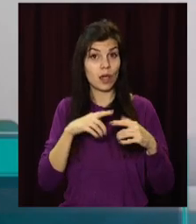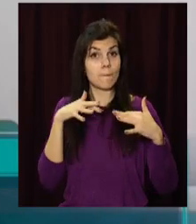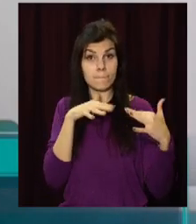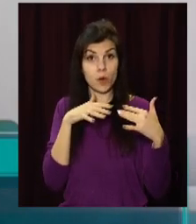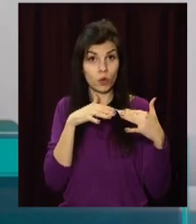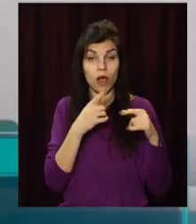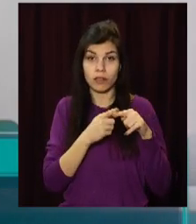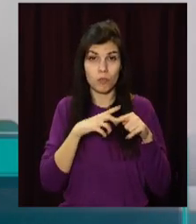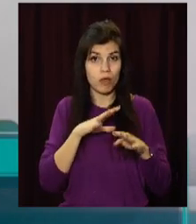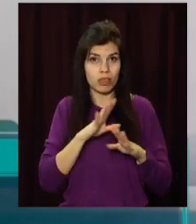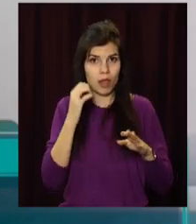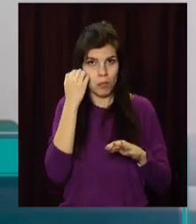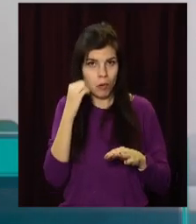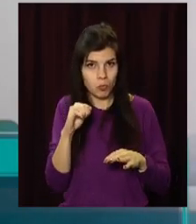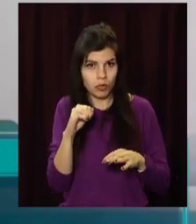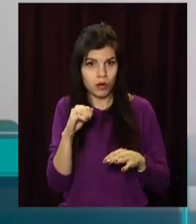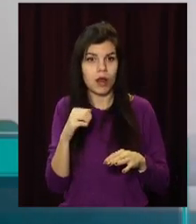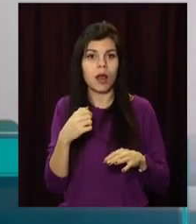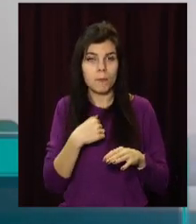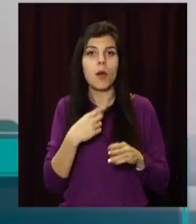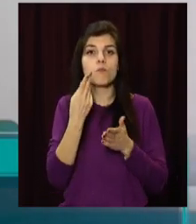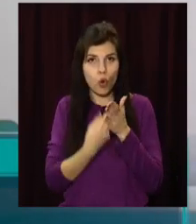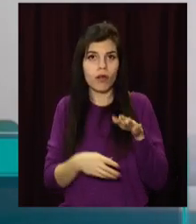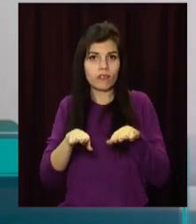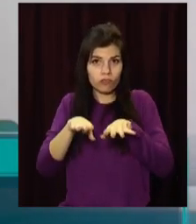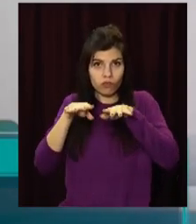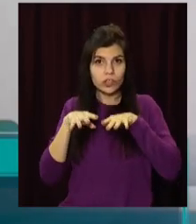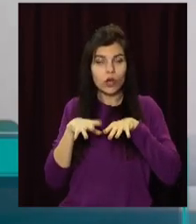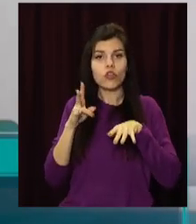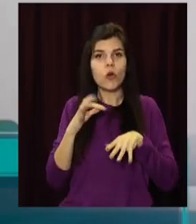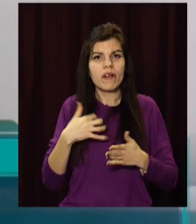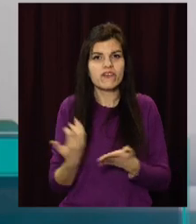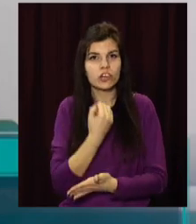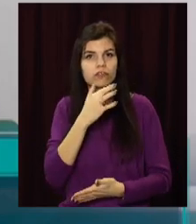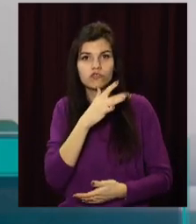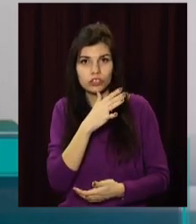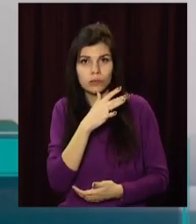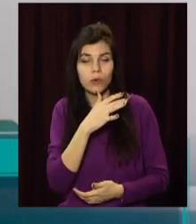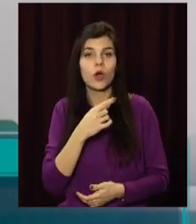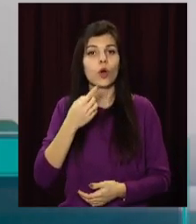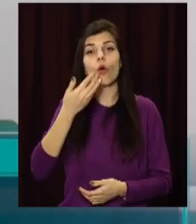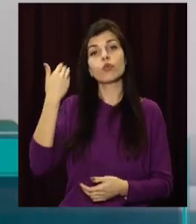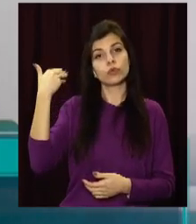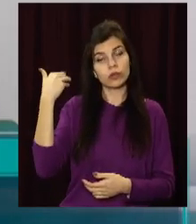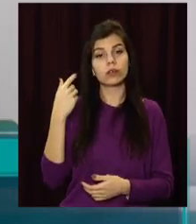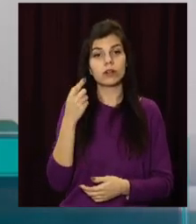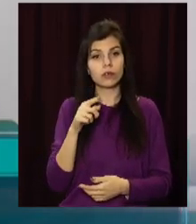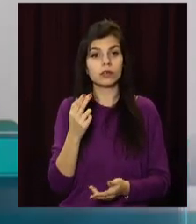аеропорт, визначаючи схожість ситуації однакового противника та однакову мужність українських бійців.